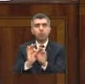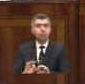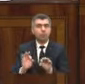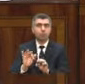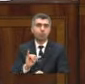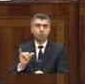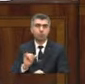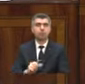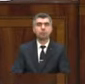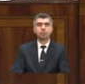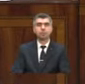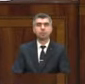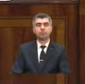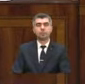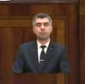دارت والو.